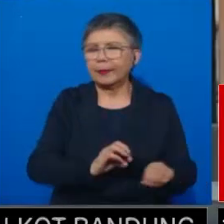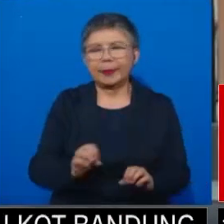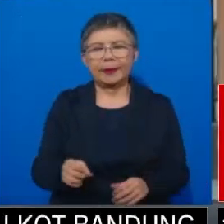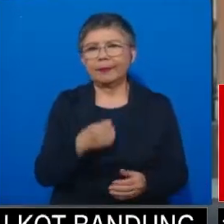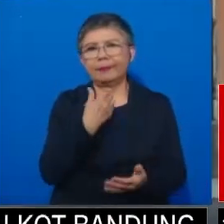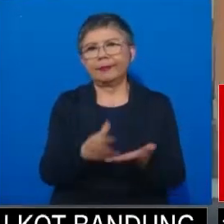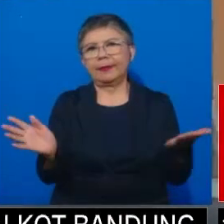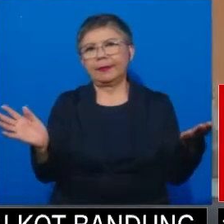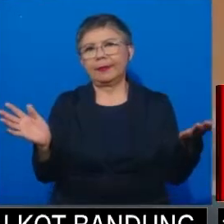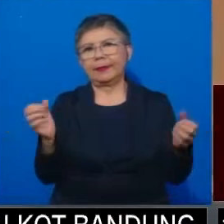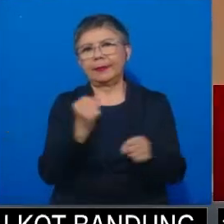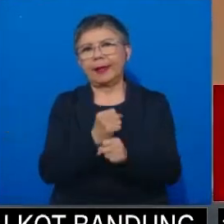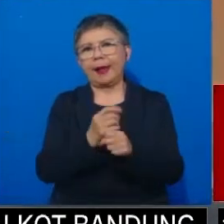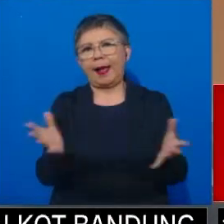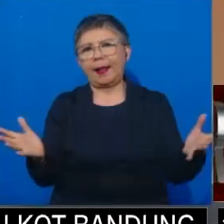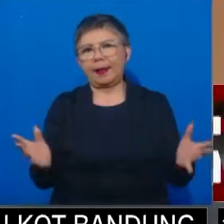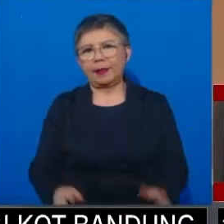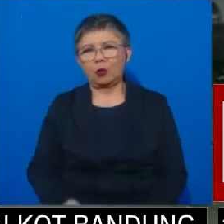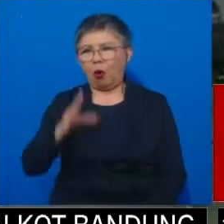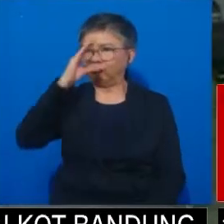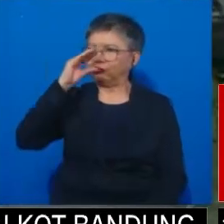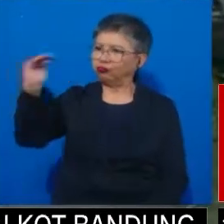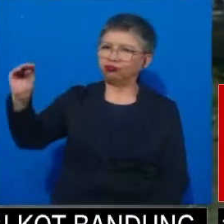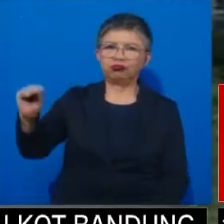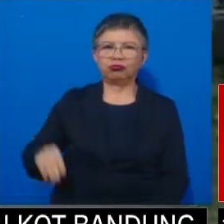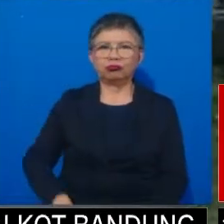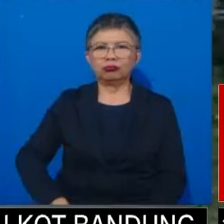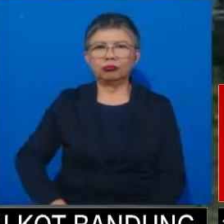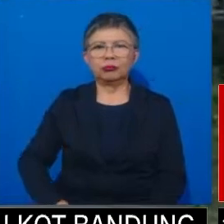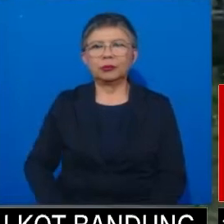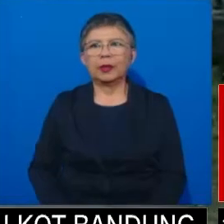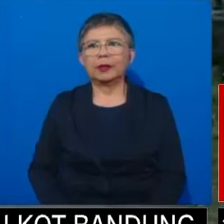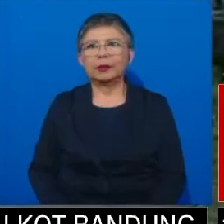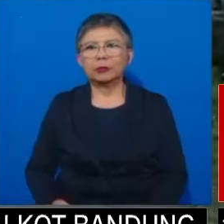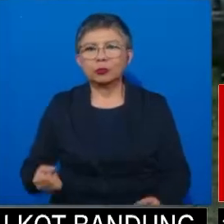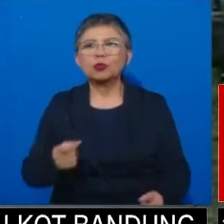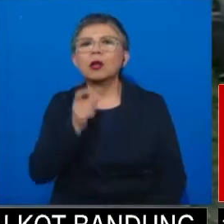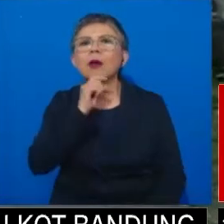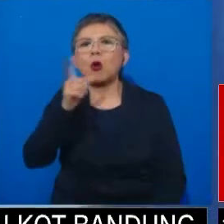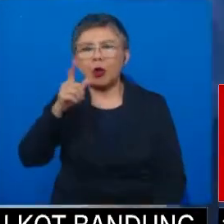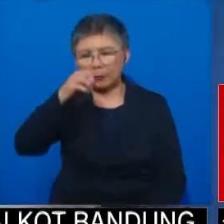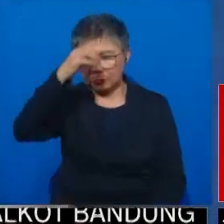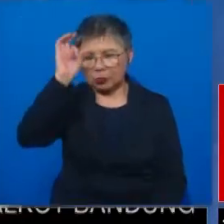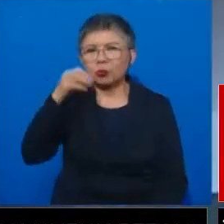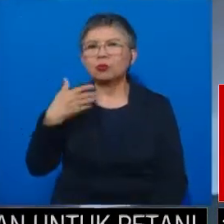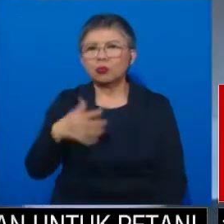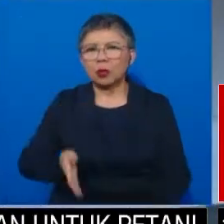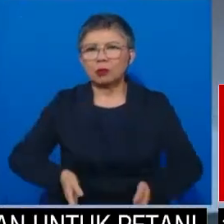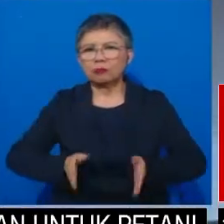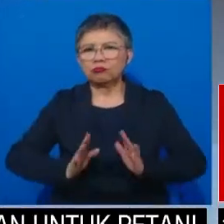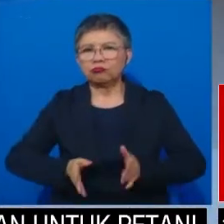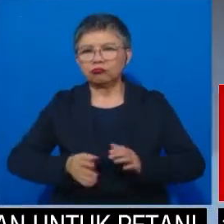namun tidak berhasil menangkapnya karena keburu jauh. Kasus pencurian mobil ini sudah dilaporkan korban ke Polsek Medan Sunggal.